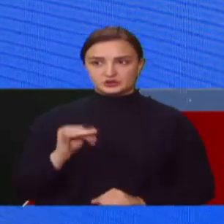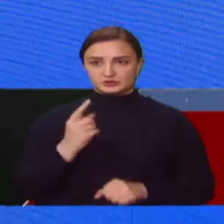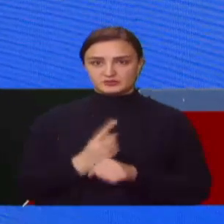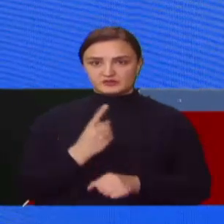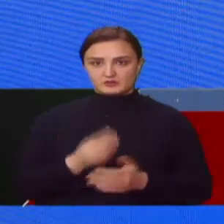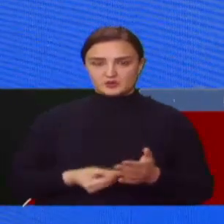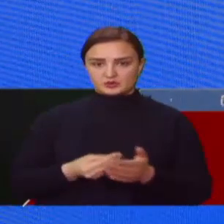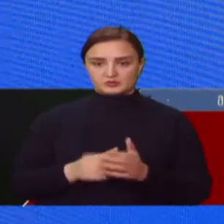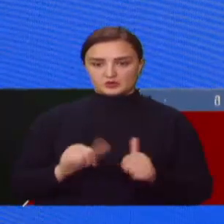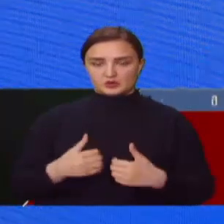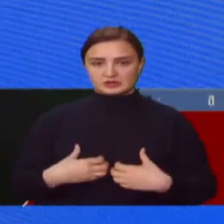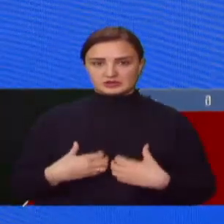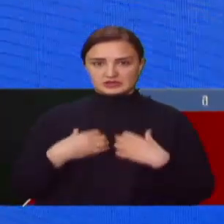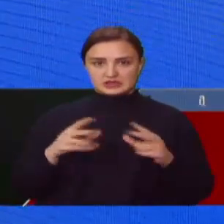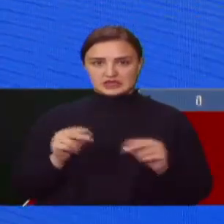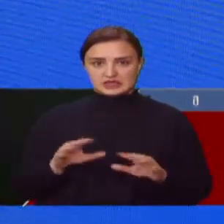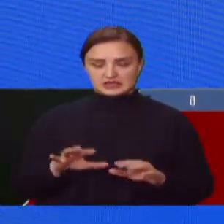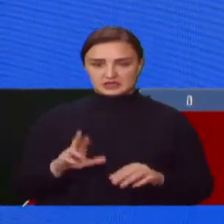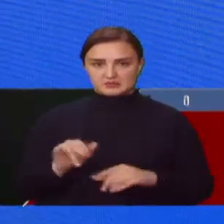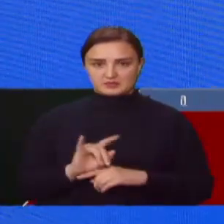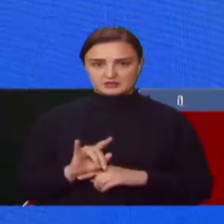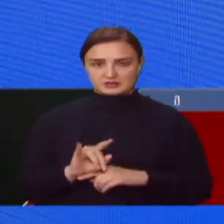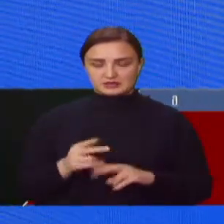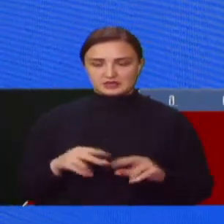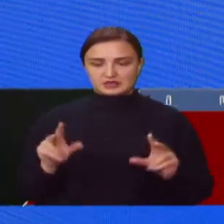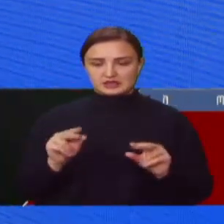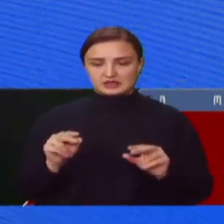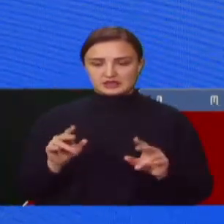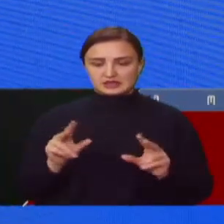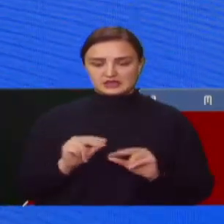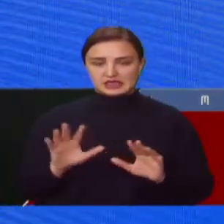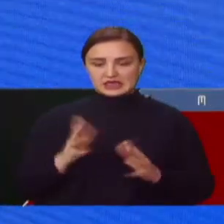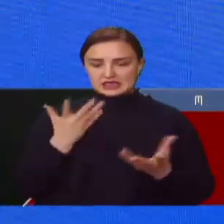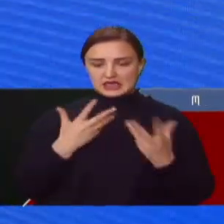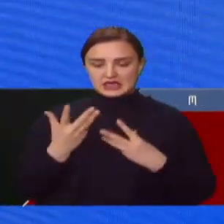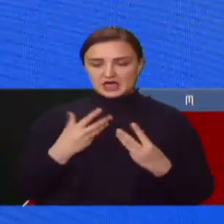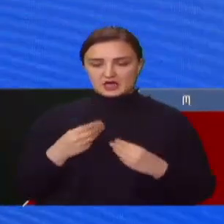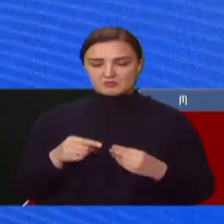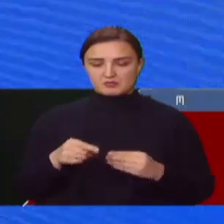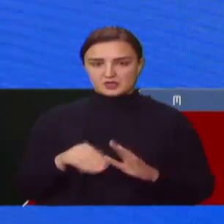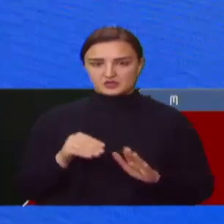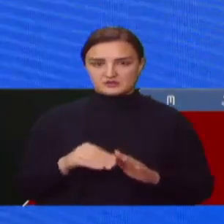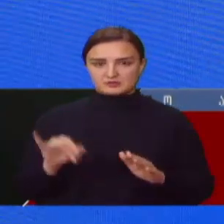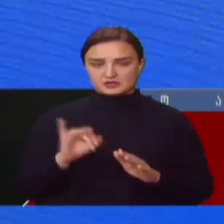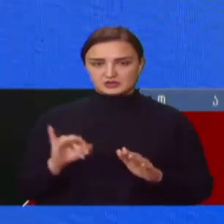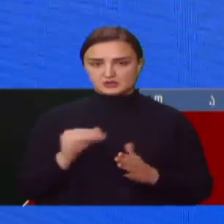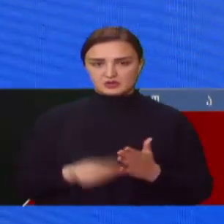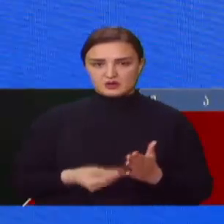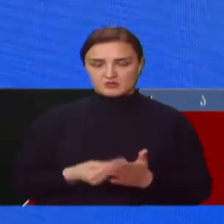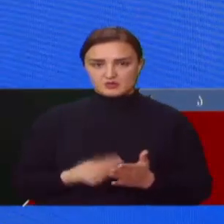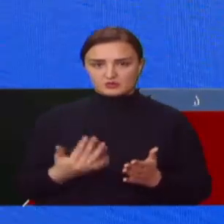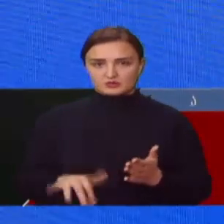როგორც ტრაგედია და შემდეგ როგორც ფარსი. Ტრაგედიად ეს ეგრეთ წოდებული გაყალბებული არჩევნების ისტორია